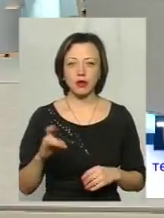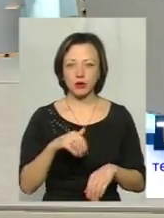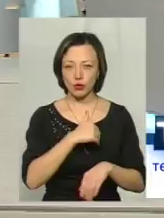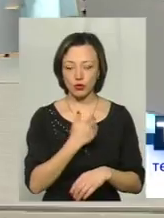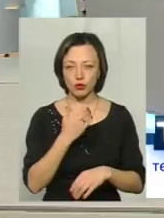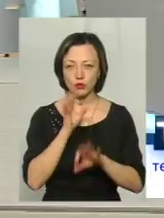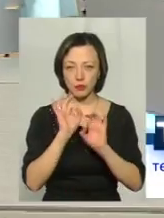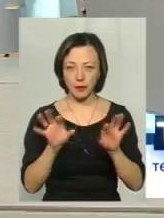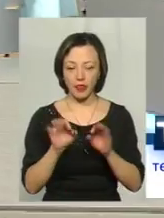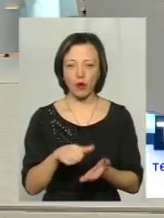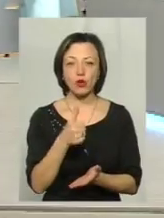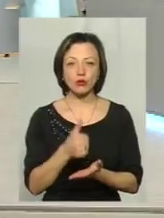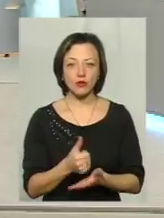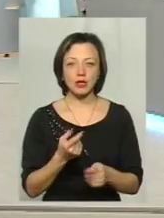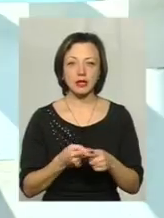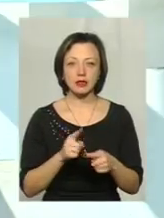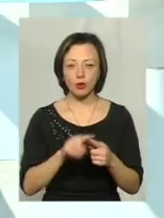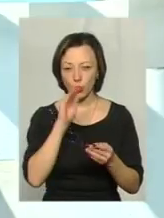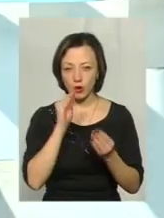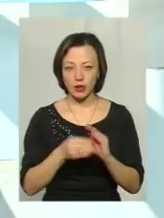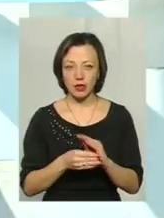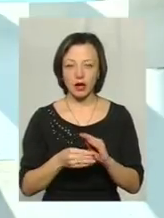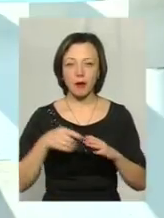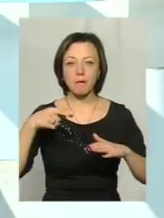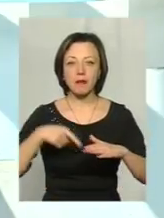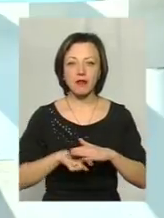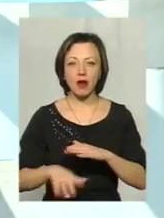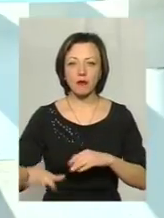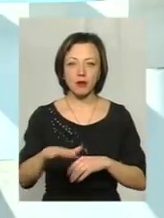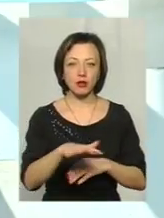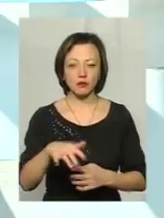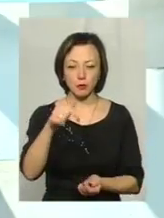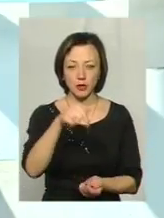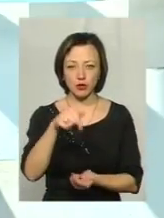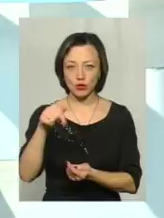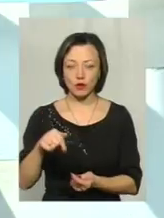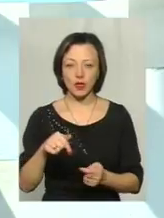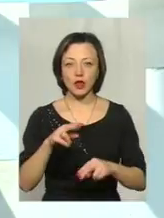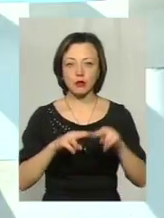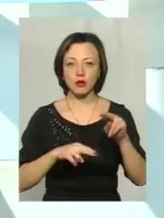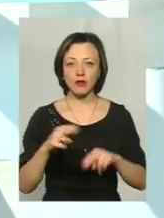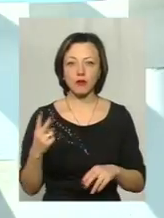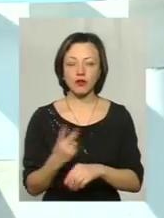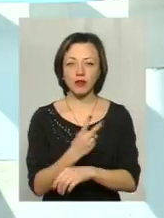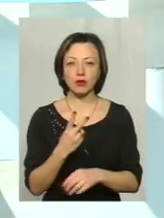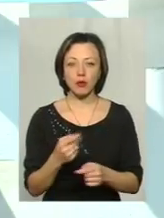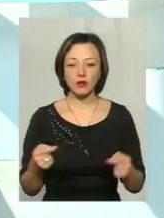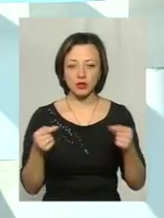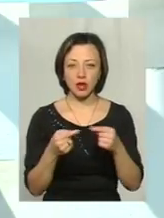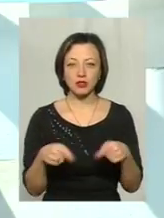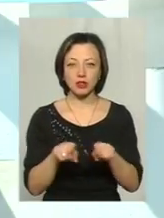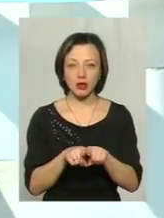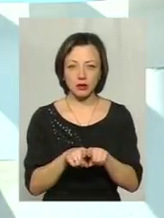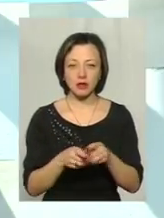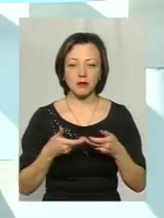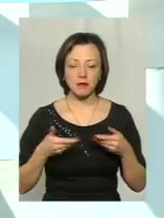що основне це укриття, це підвальні приміщення пристосовані, споруди подвійного призначення, це так ми їх